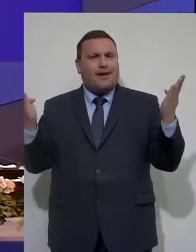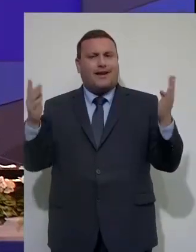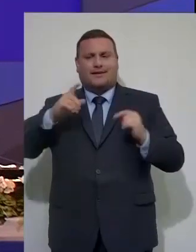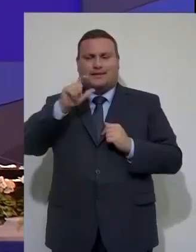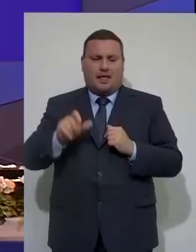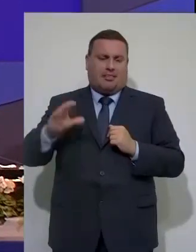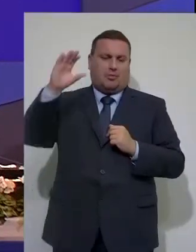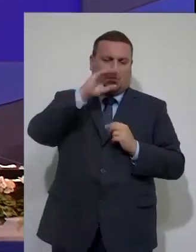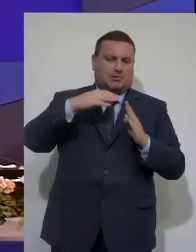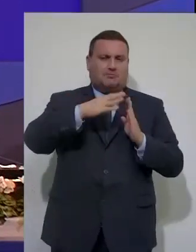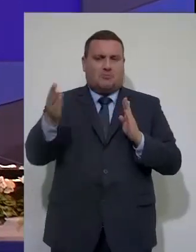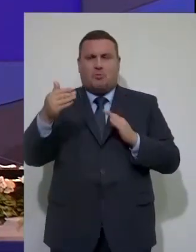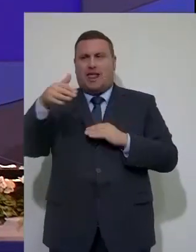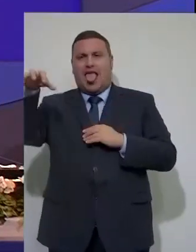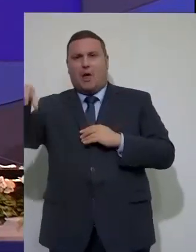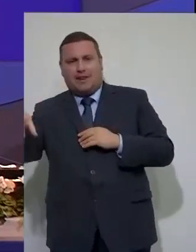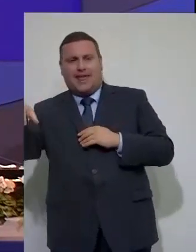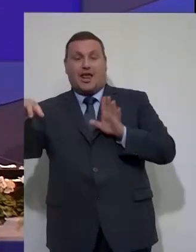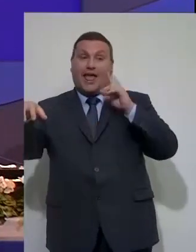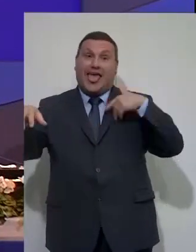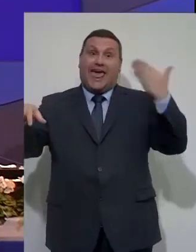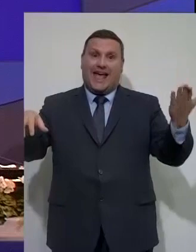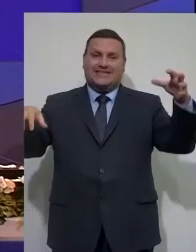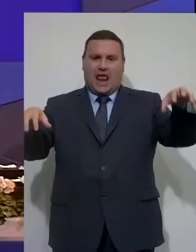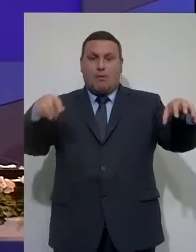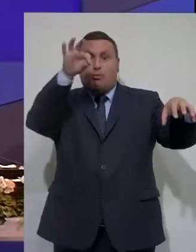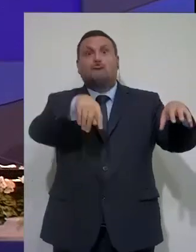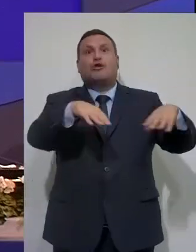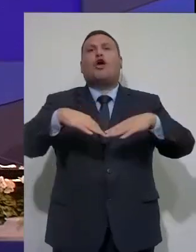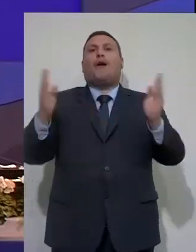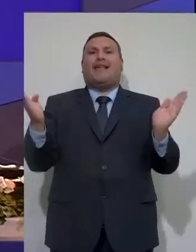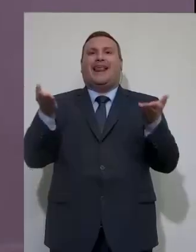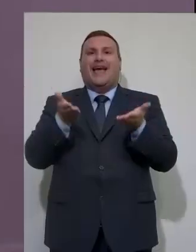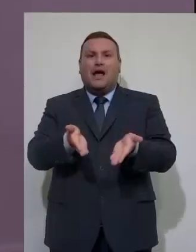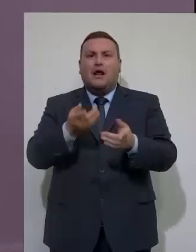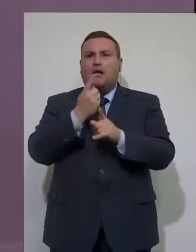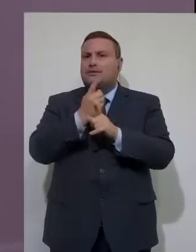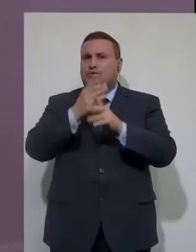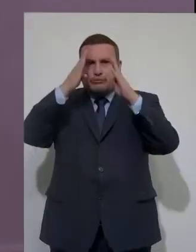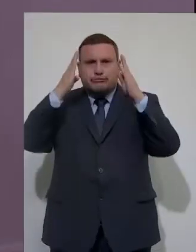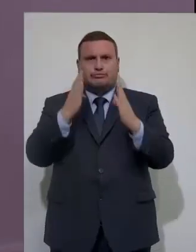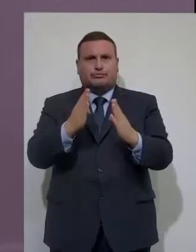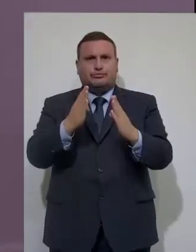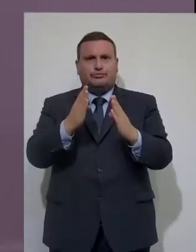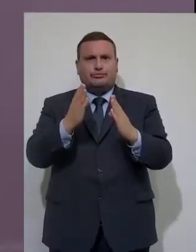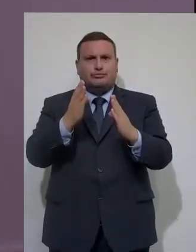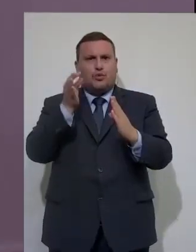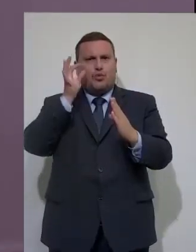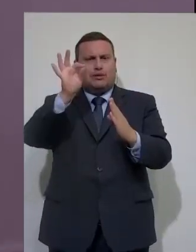Italia, dove c'è un alberghiero, un extra alberghiero, ma c'è anche un open air, per fare in modo che continui a